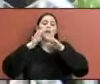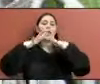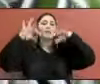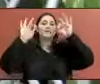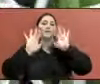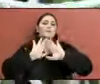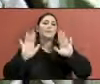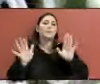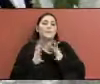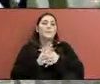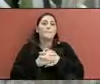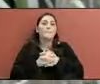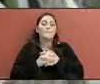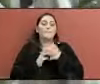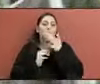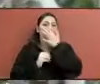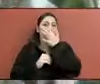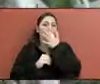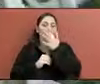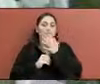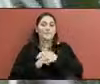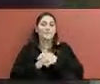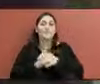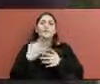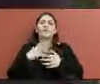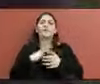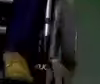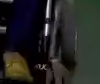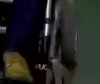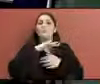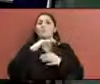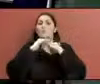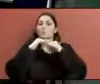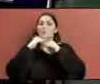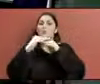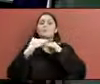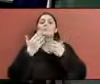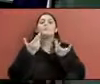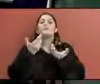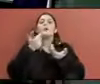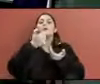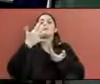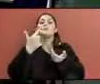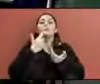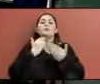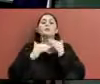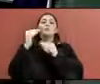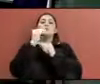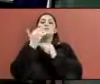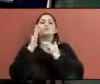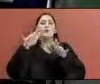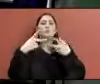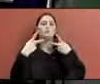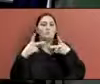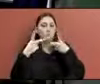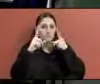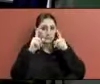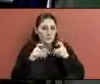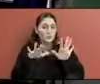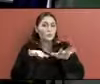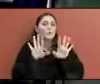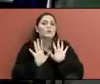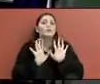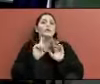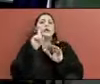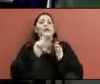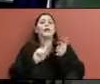Peki isteyen tüm 65 yaş üstü vatandaşımız faydalanabiliyor mu yoksa? Evet, burada ilk onda